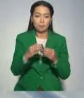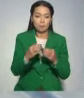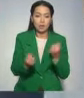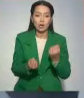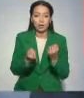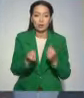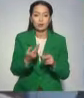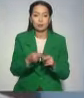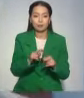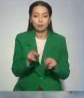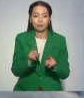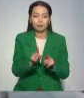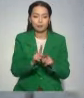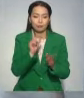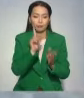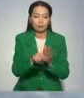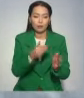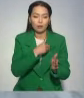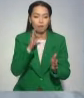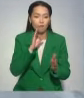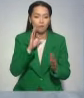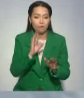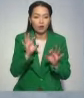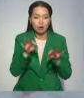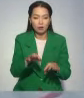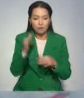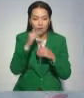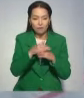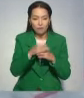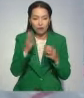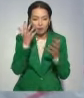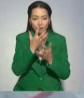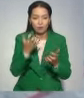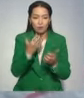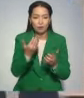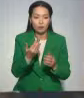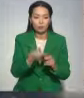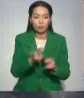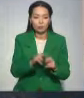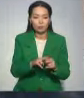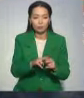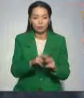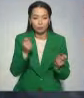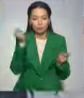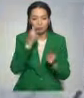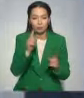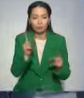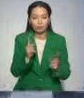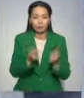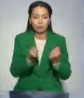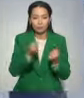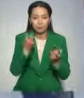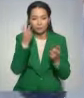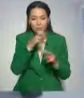водитель этого авто решил проехать по льду водохранилища всем часов вечера видимо Смельчак опоздал на паром и решил под покровом темноты